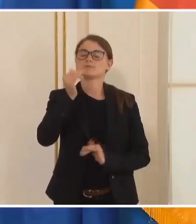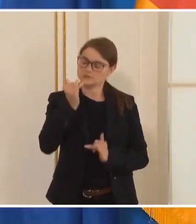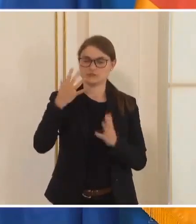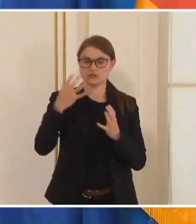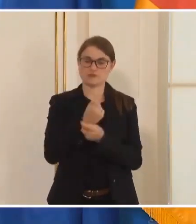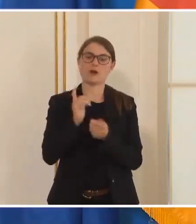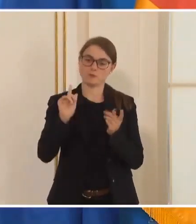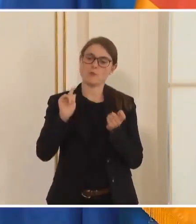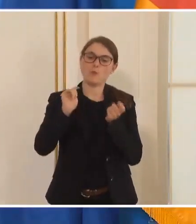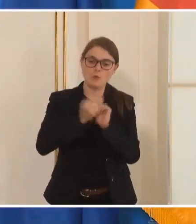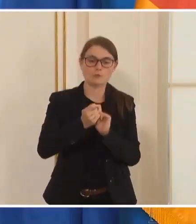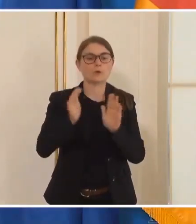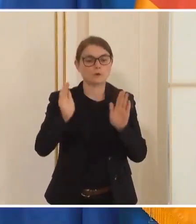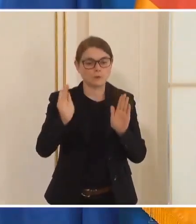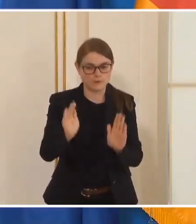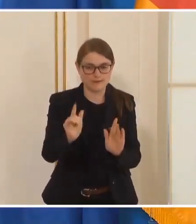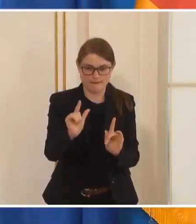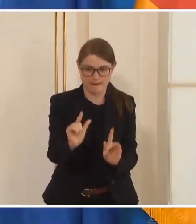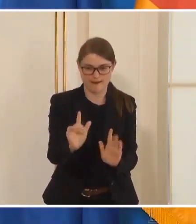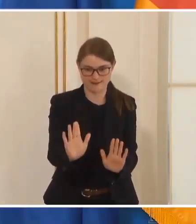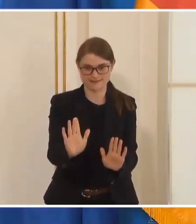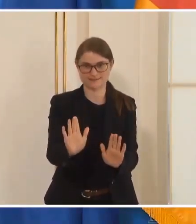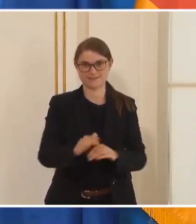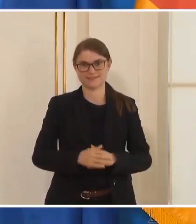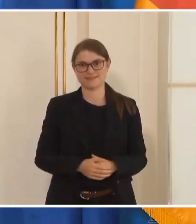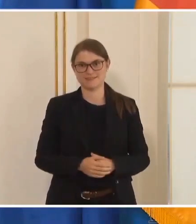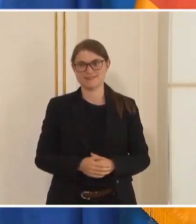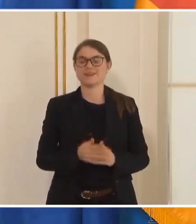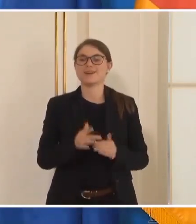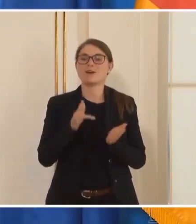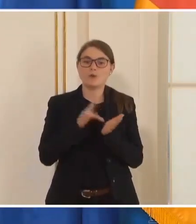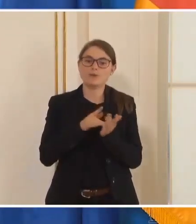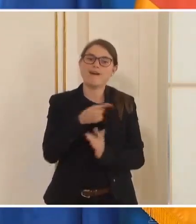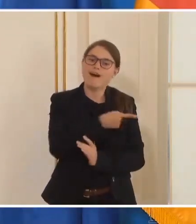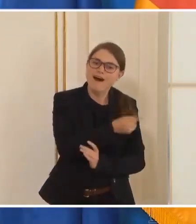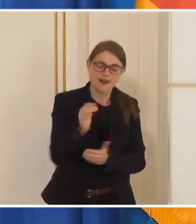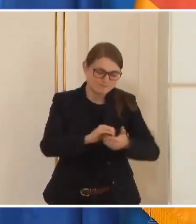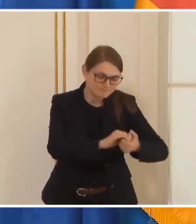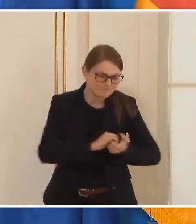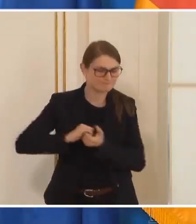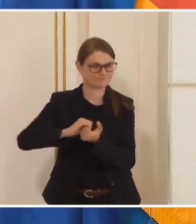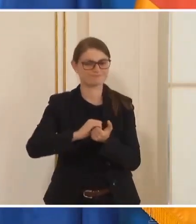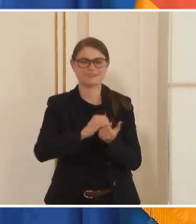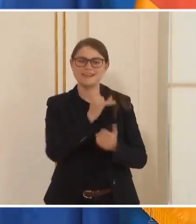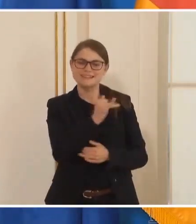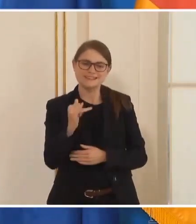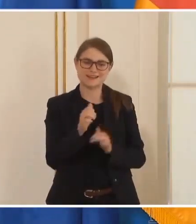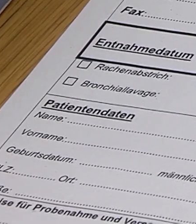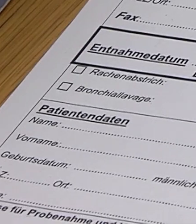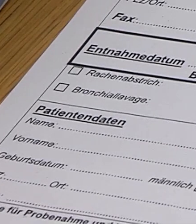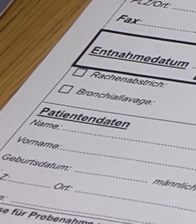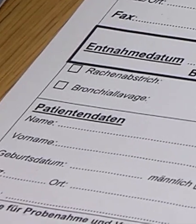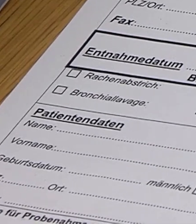zusammengehalten haben. Und jeder Einzelne mitgeholfen hat, das ist ein großer Erfolg.